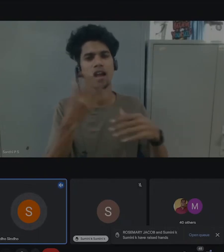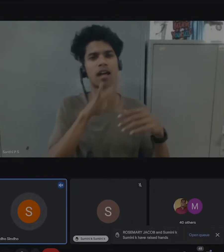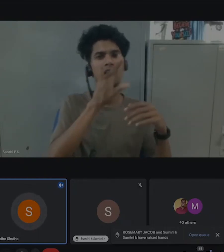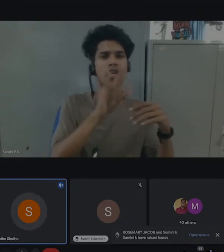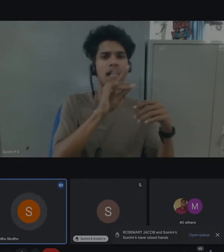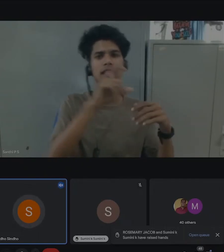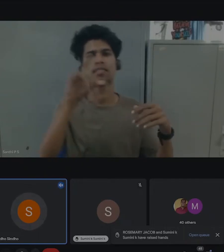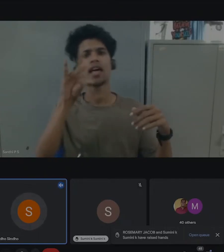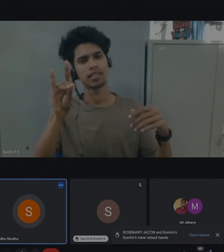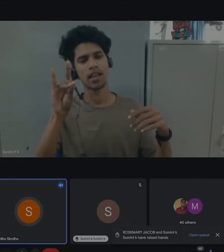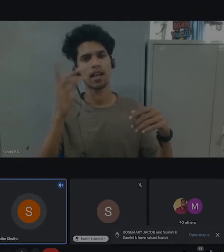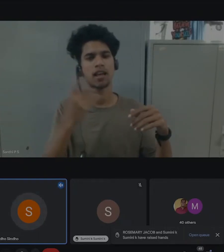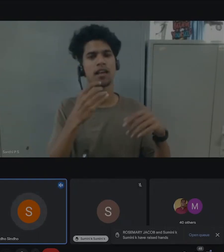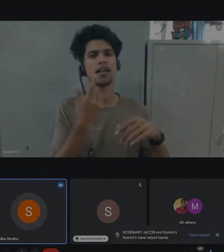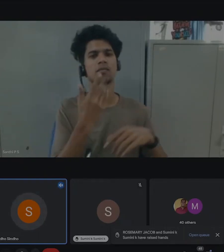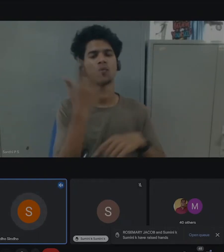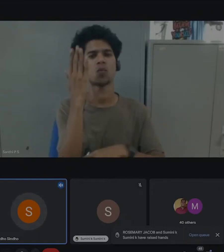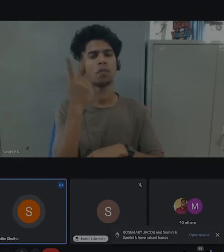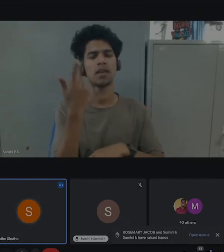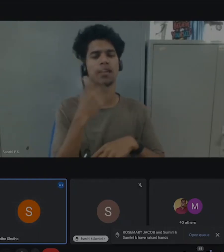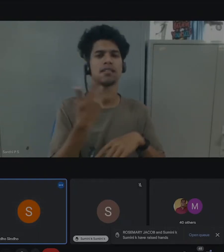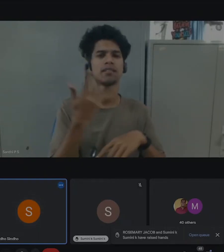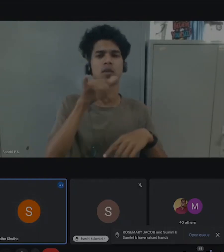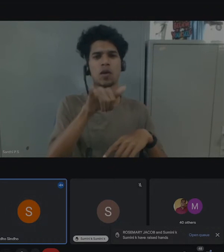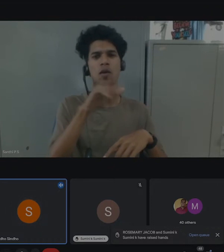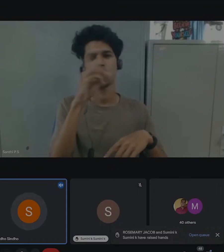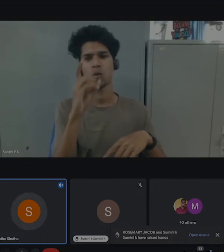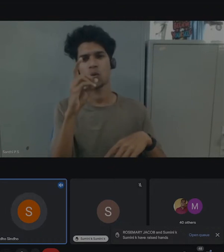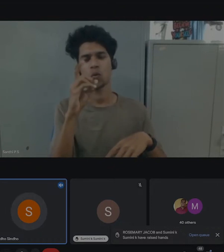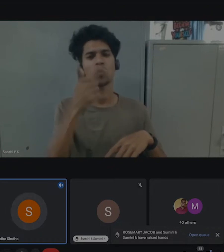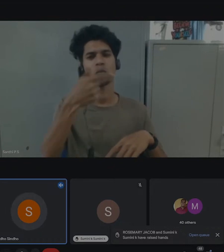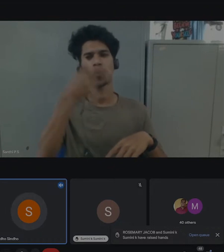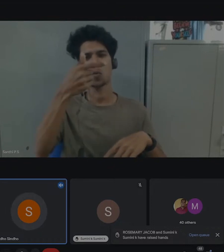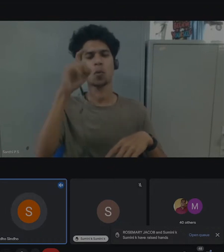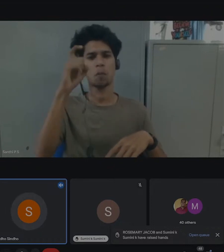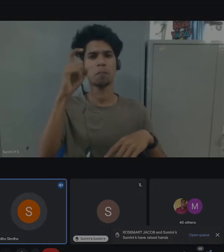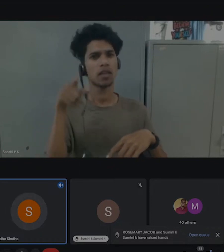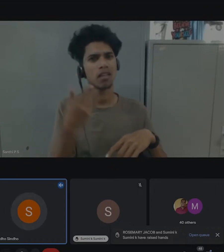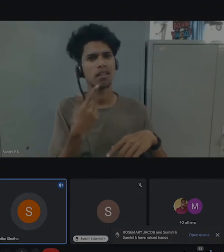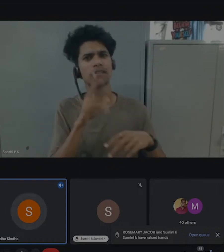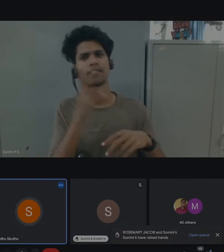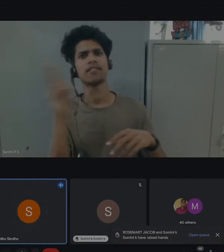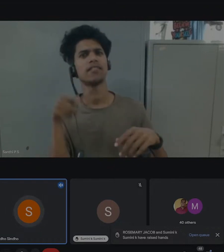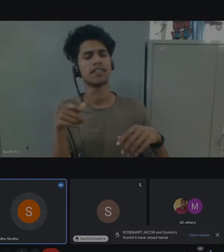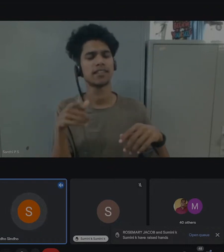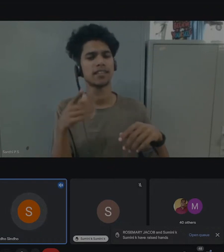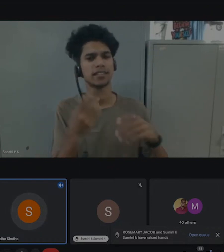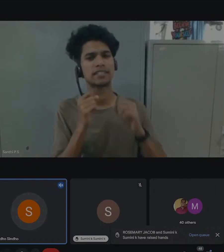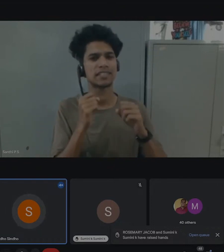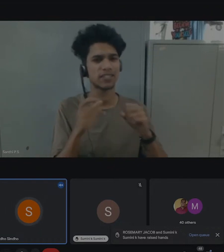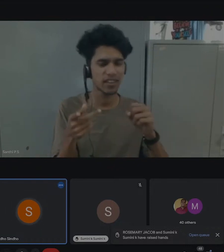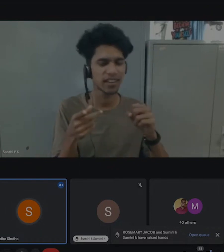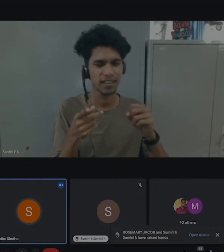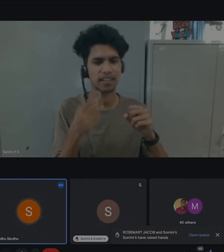പറയണത്. കുപ്പിക്ക് തുപ്പി, ഇങ്ങനെയൊക്കെ ഉള്ള പ്രശ്നങ്ങള്. സ്പീഡിന് സംസാരിക്കും, പാട്ടൊക്കെ പാടും, എല്ലാം ചെയ്യും. ചിലത് തിരിഞ്ഞു